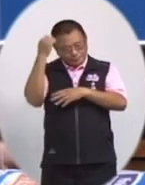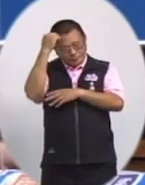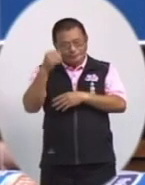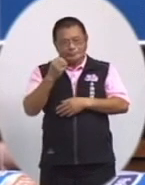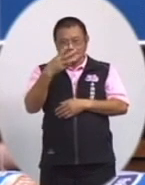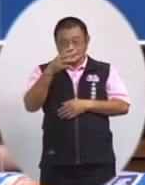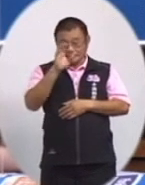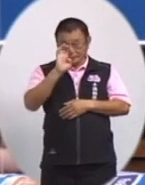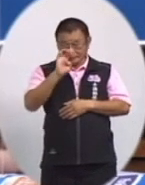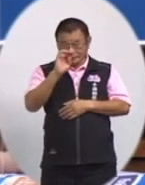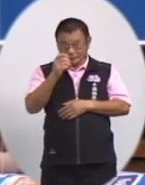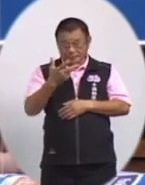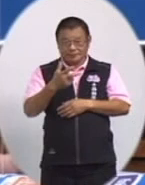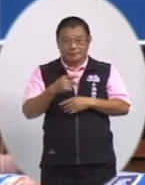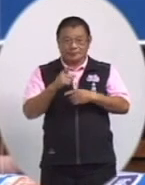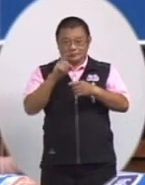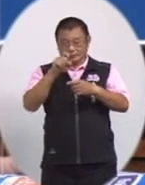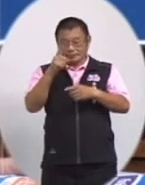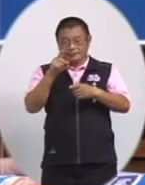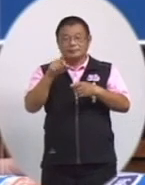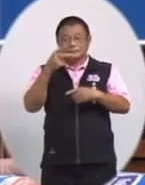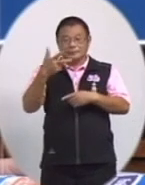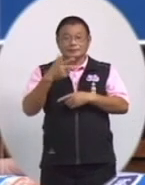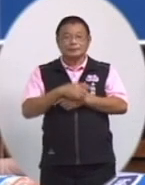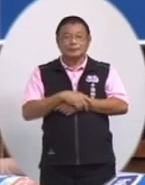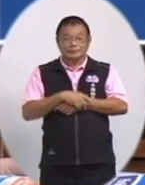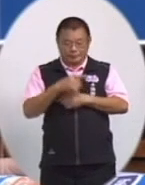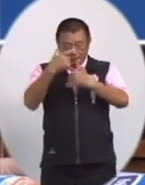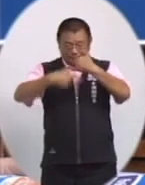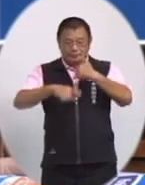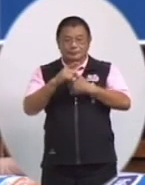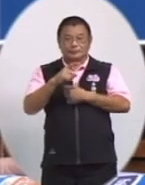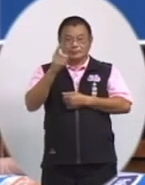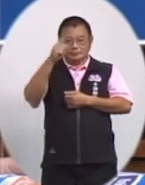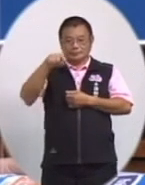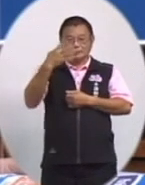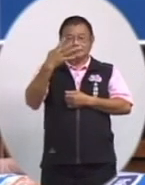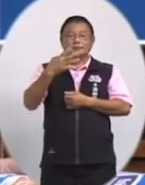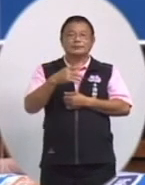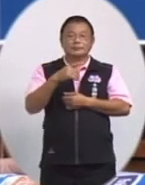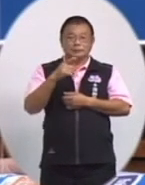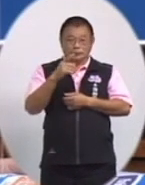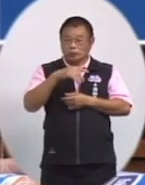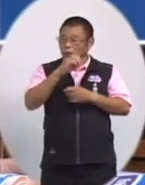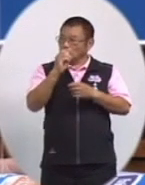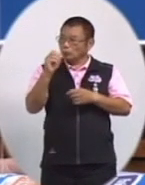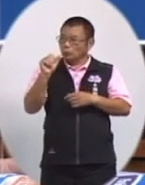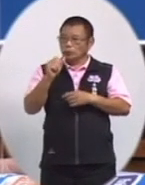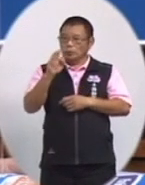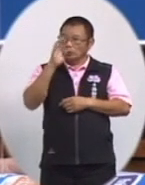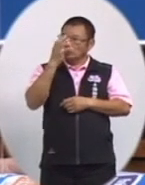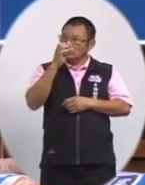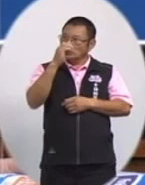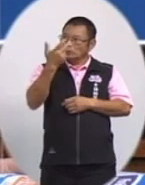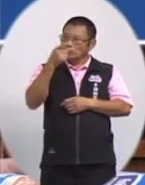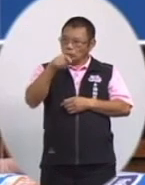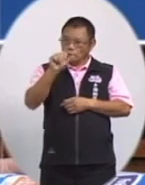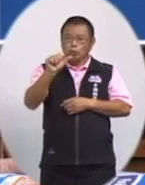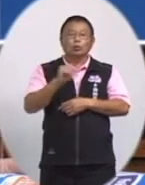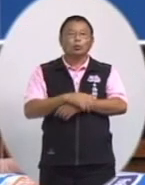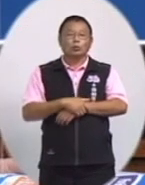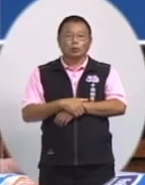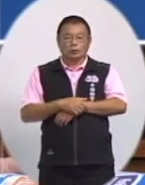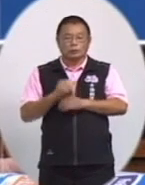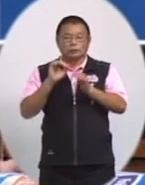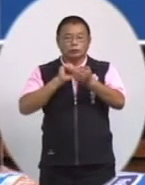347人，占 11.7%， 单一个案也有1405人，大概占 47.5%，